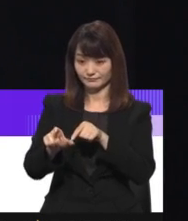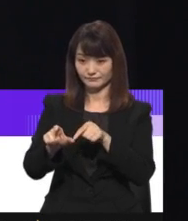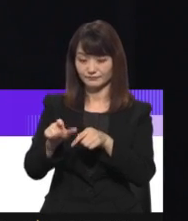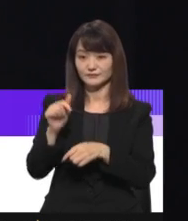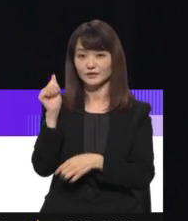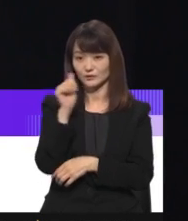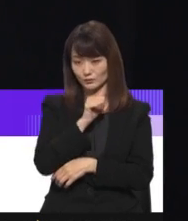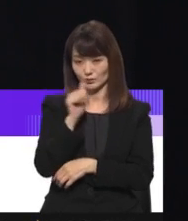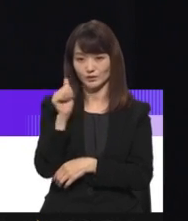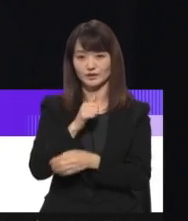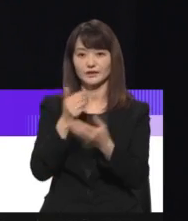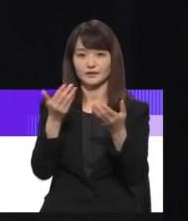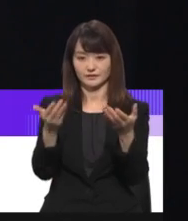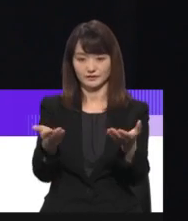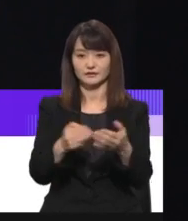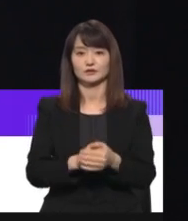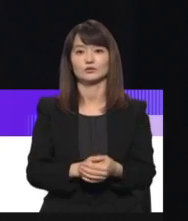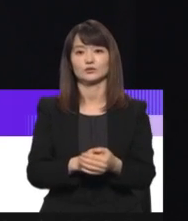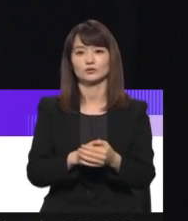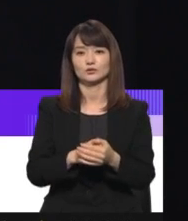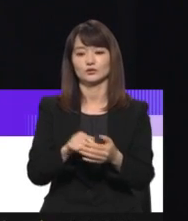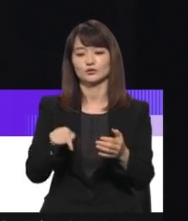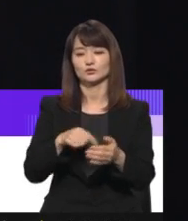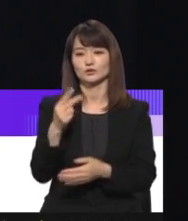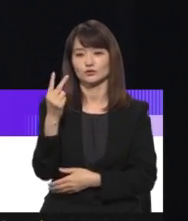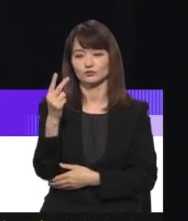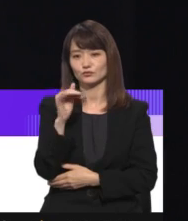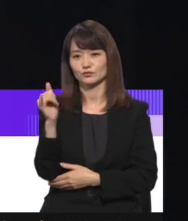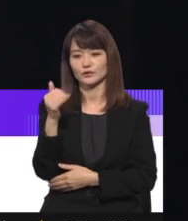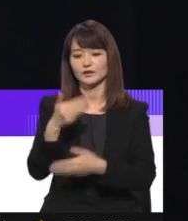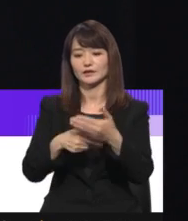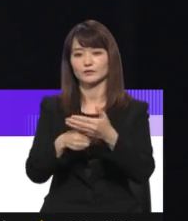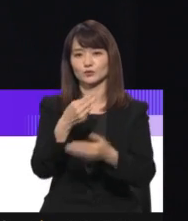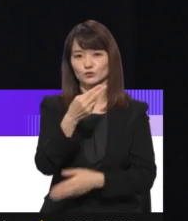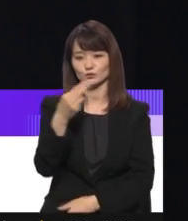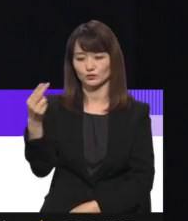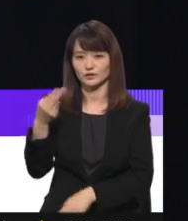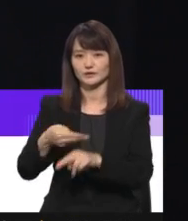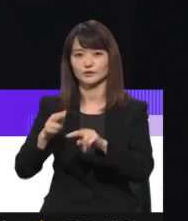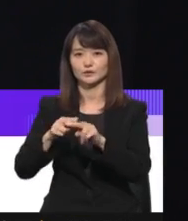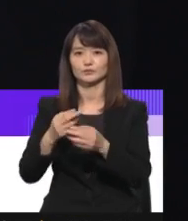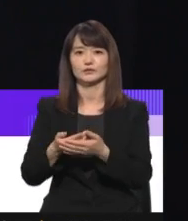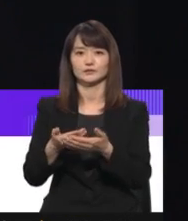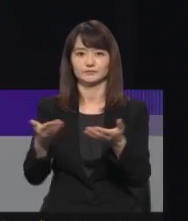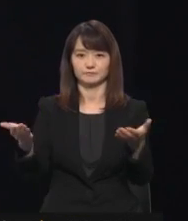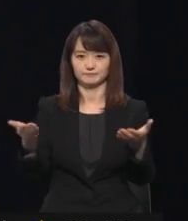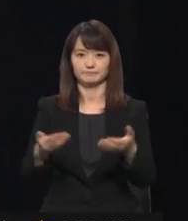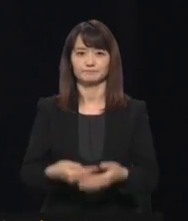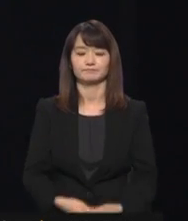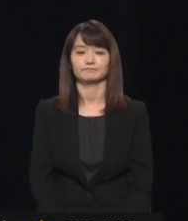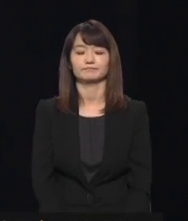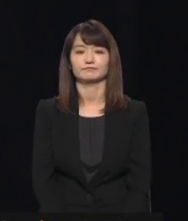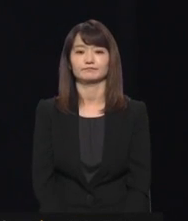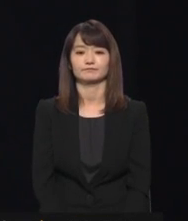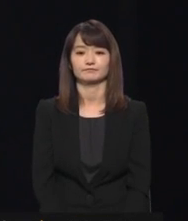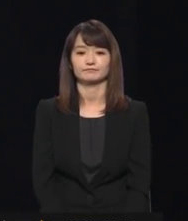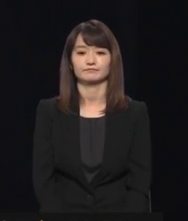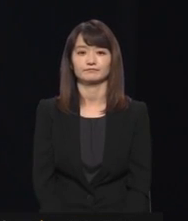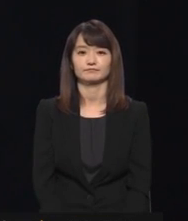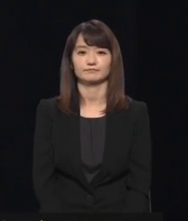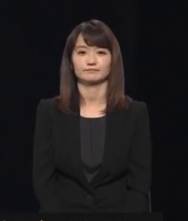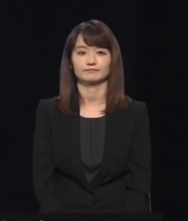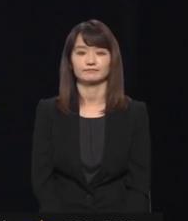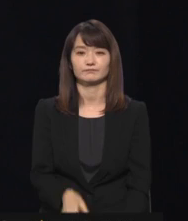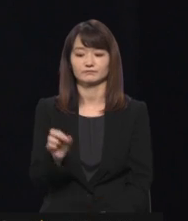소개를 하고요 그중에 2명에게는 영어 상품권 2장씩 드리겠습니다 어어 앞서 이제 저희가 왜냐하면